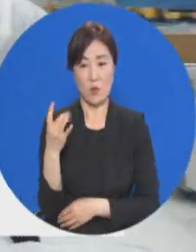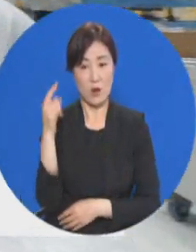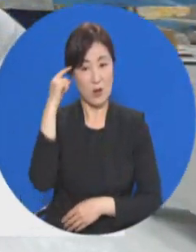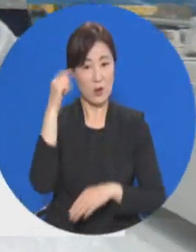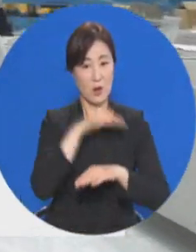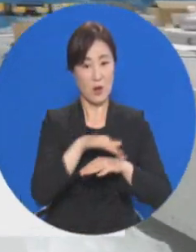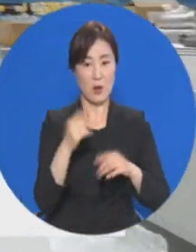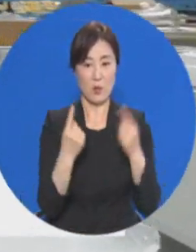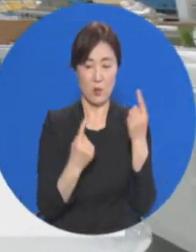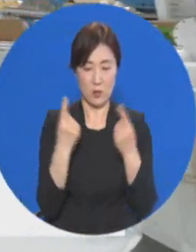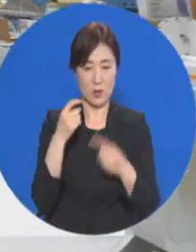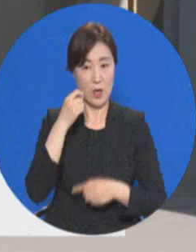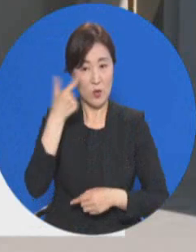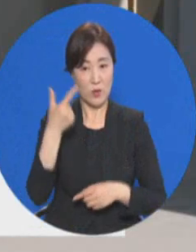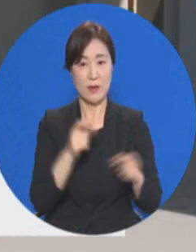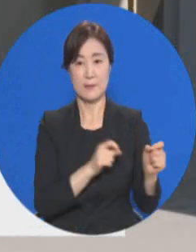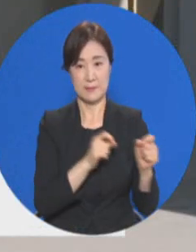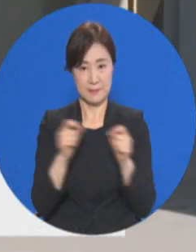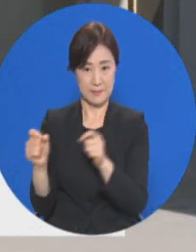연기될 가능성이 제기되고 있습니다.